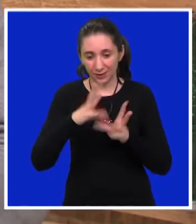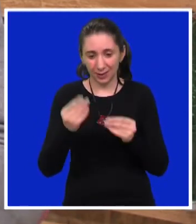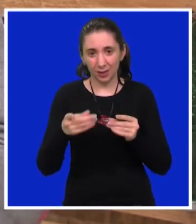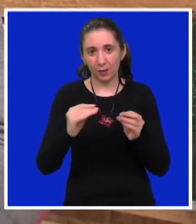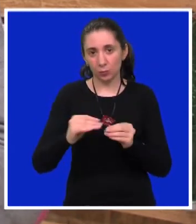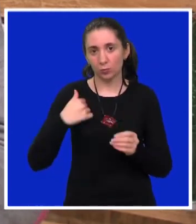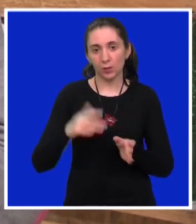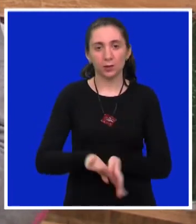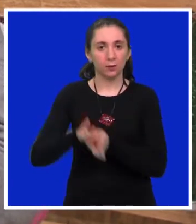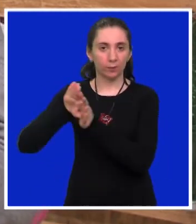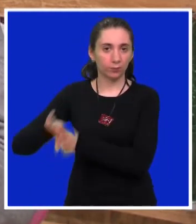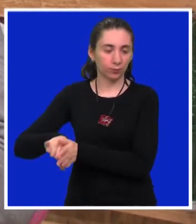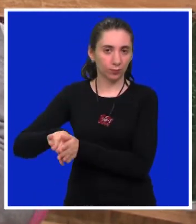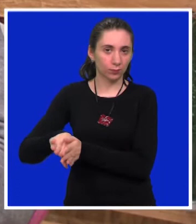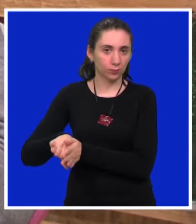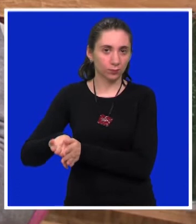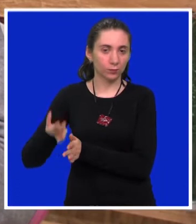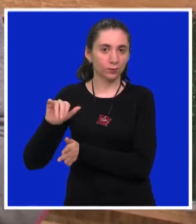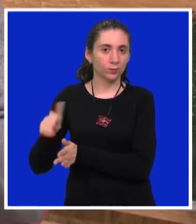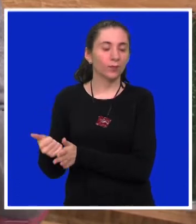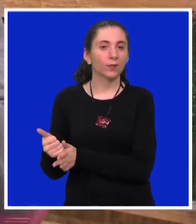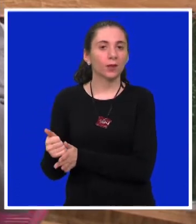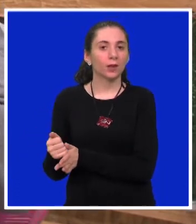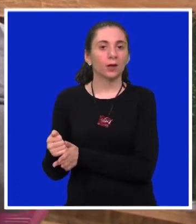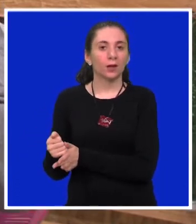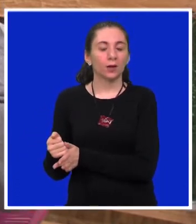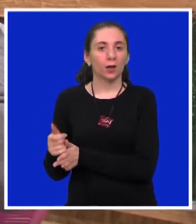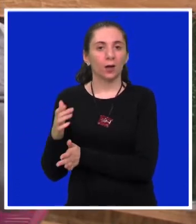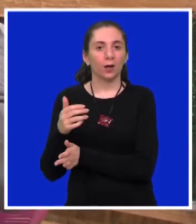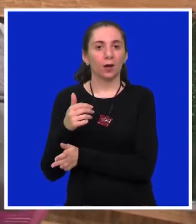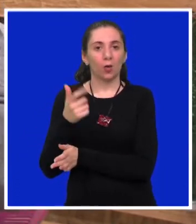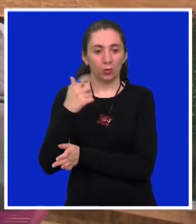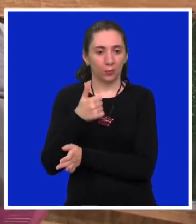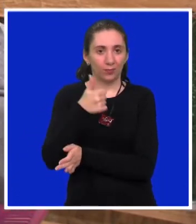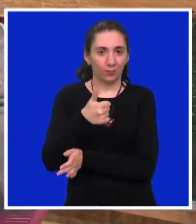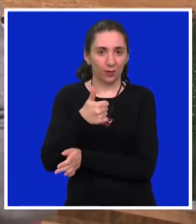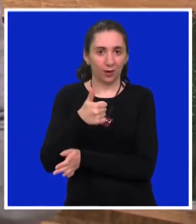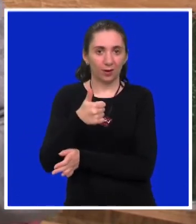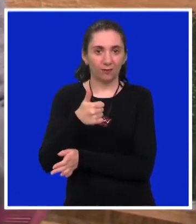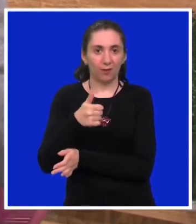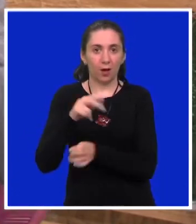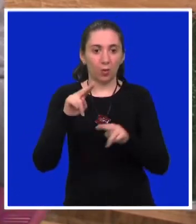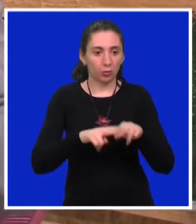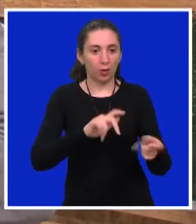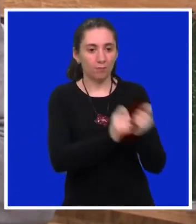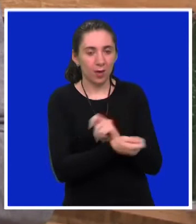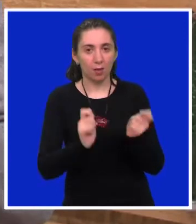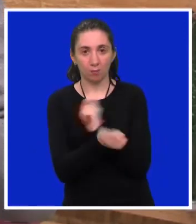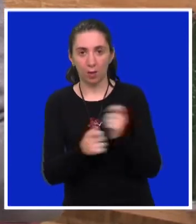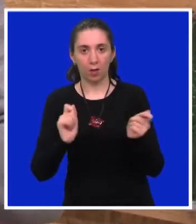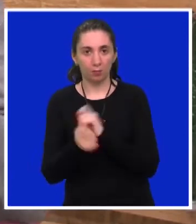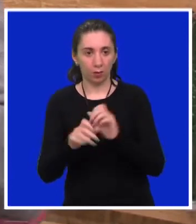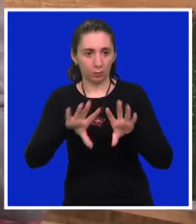stavili cijeli taj postupak sa strane, jer je u međuvremenu od naše prve odluke mijenjena uredba jednom, sad drugi